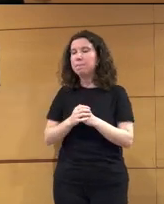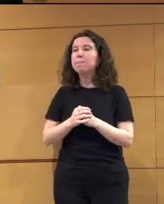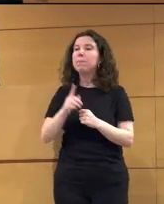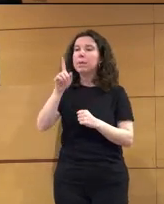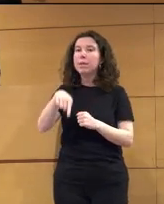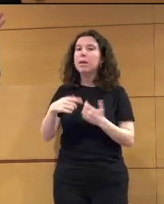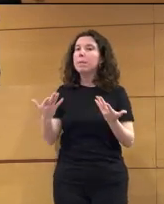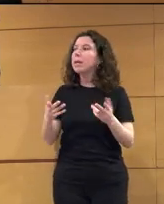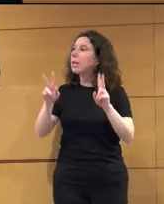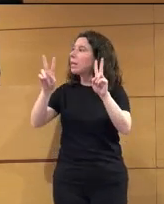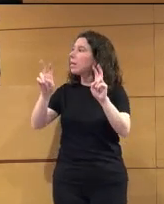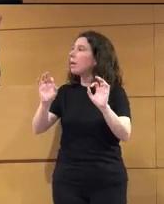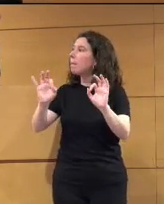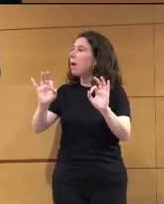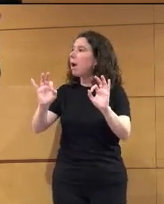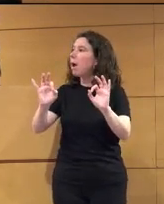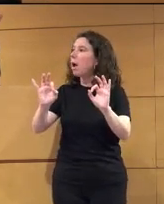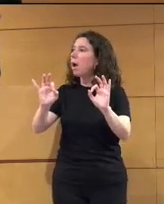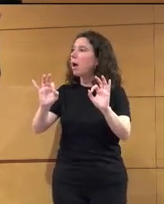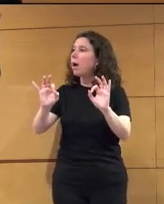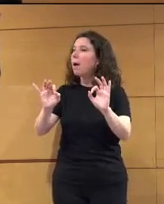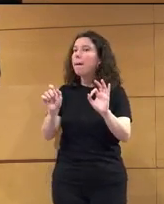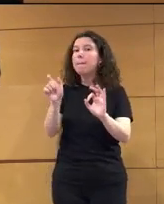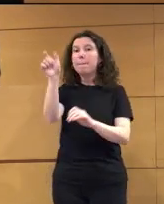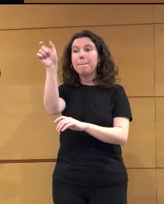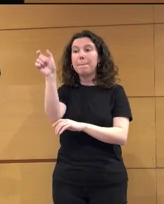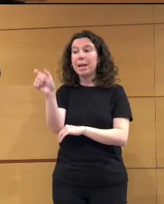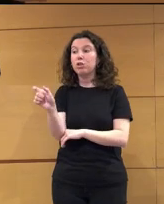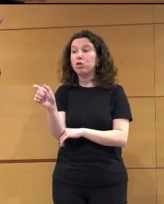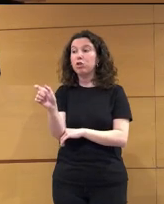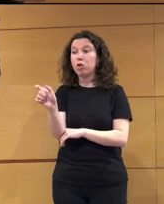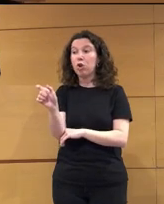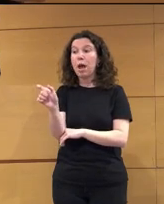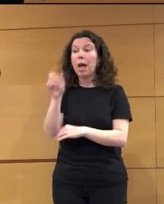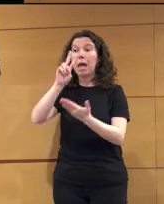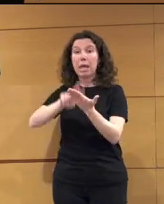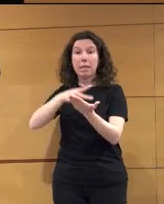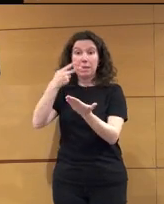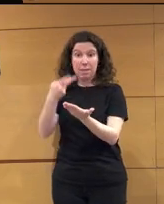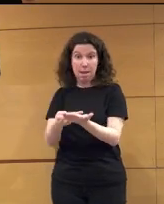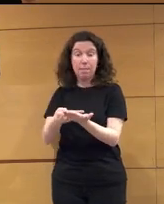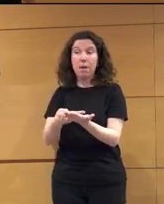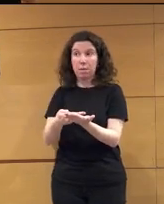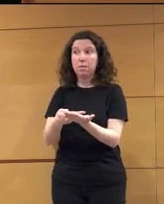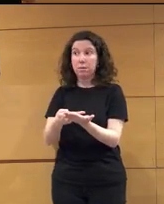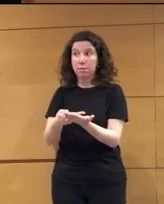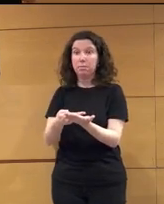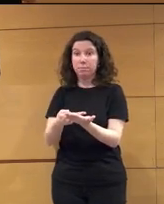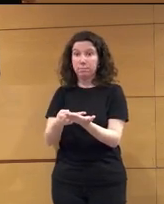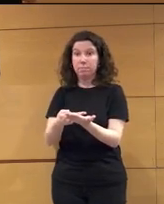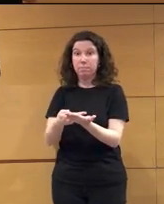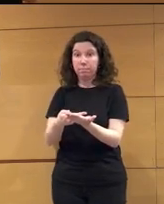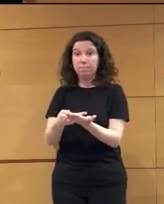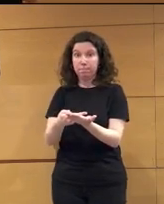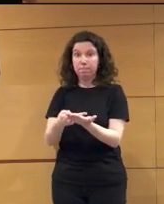de veure la llengua, la persona que fa la interpretació, no, que la gent sàpiga